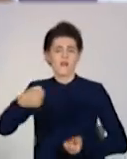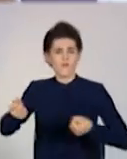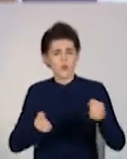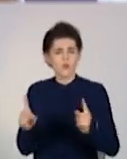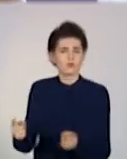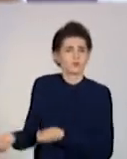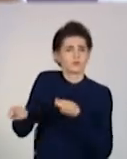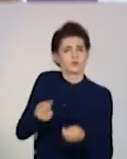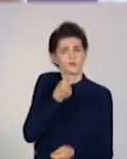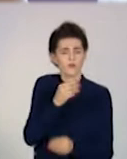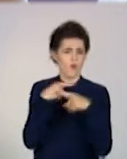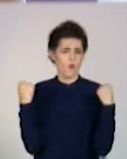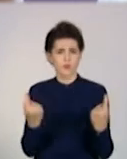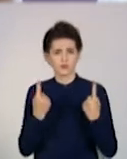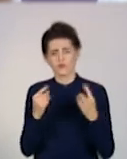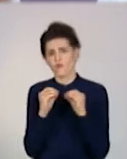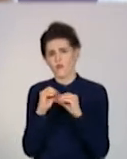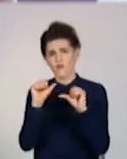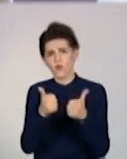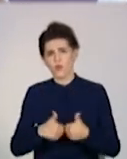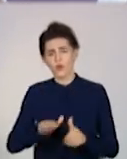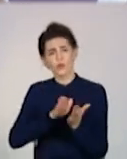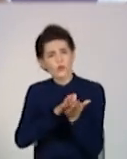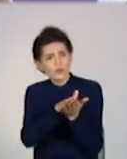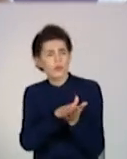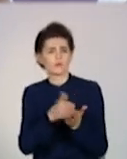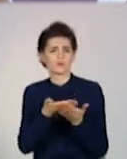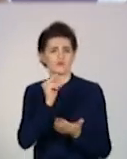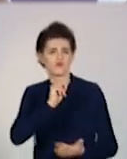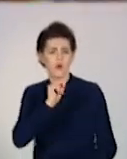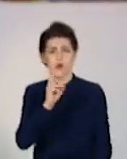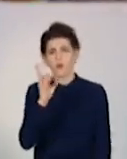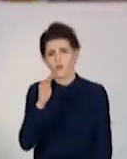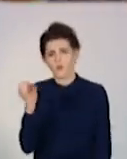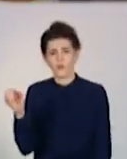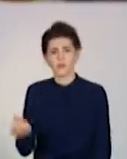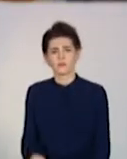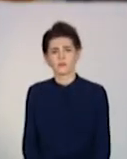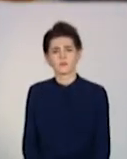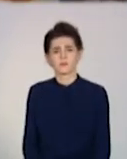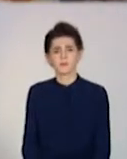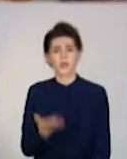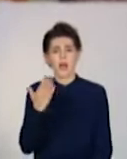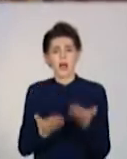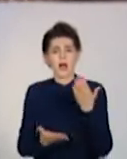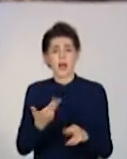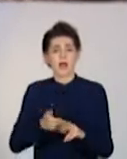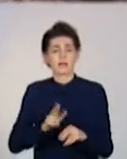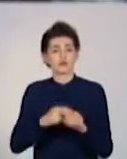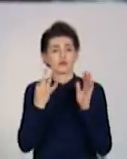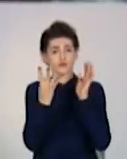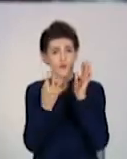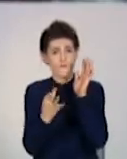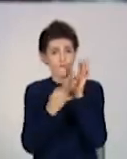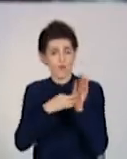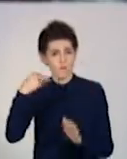привозять. Як звичайно, стандартний набір – бутерброди, чай, кофе. Якщо ж у комунальників на обід 48 хвилин,